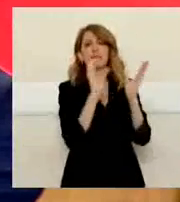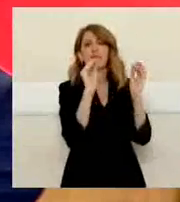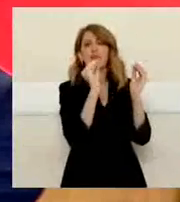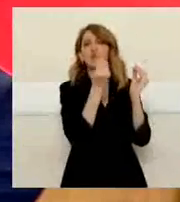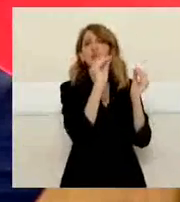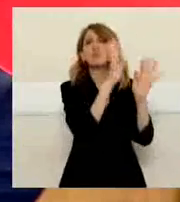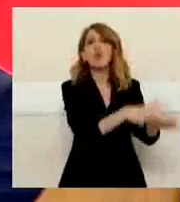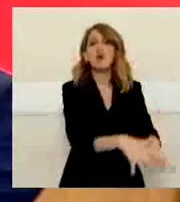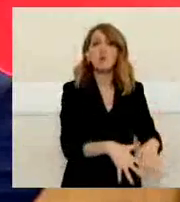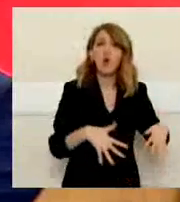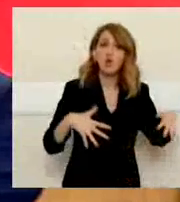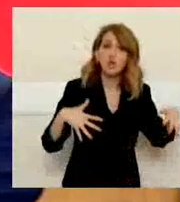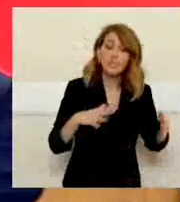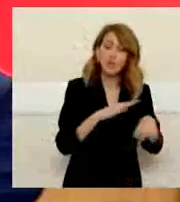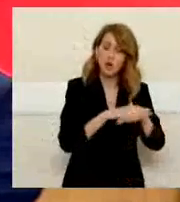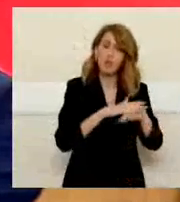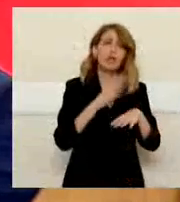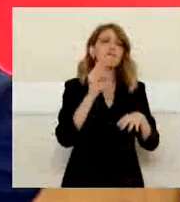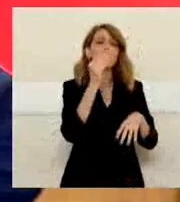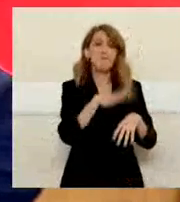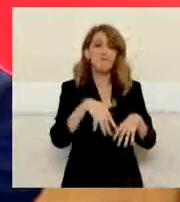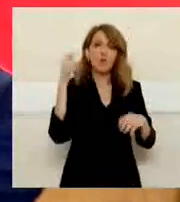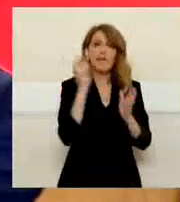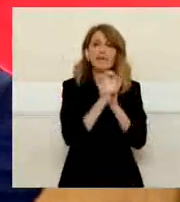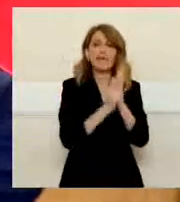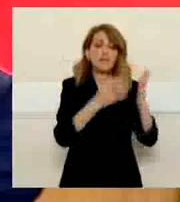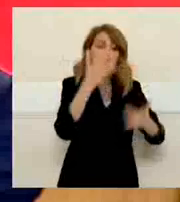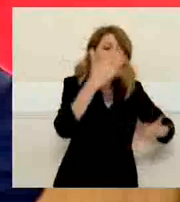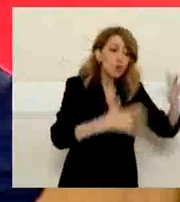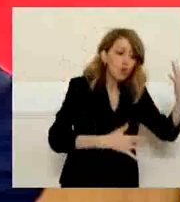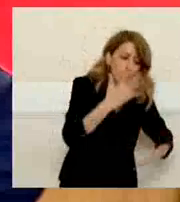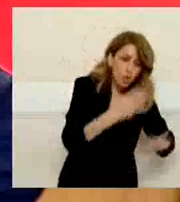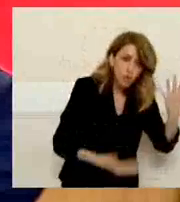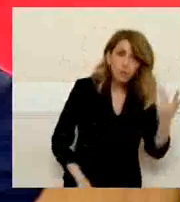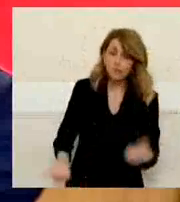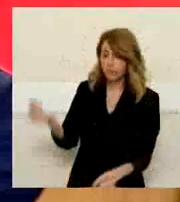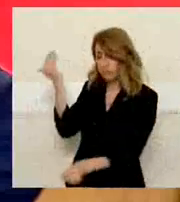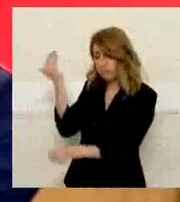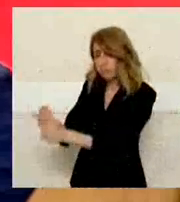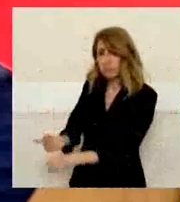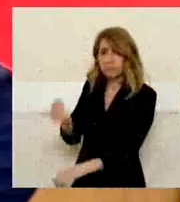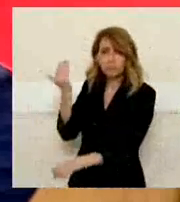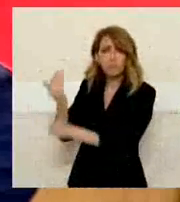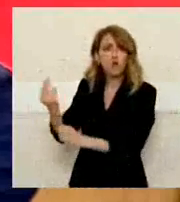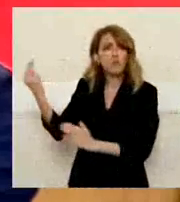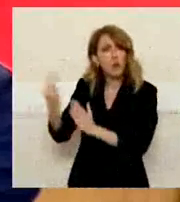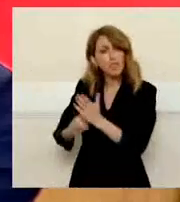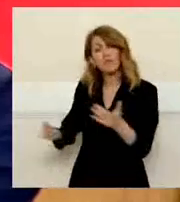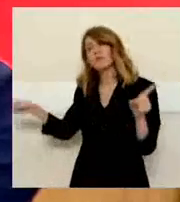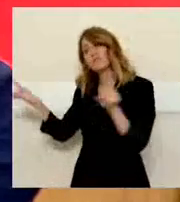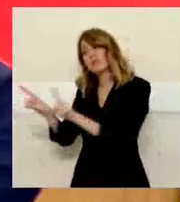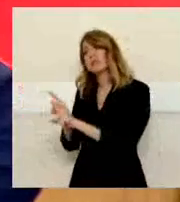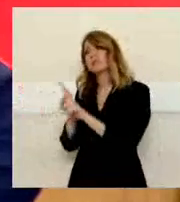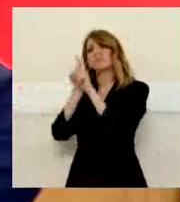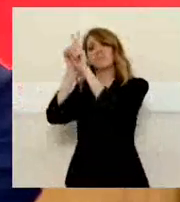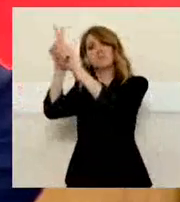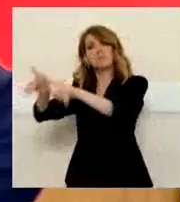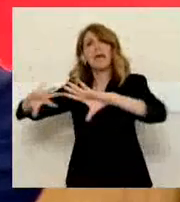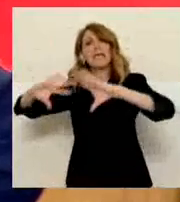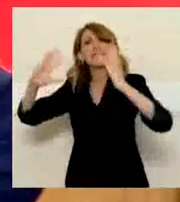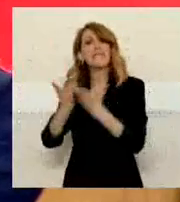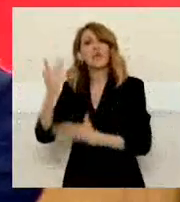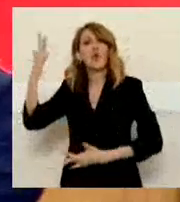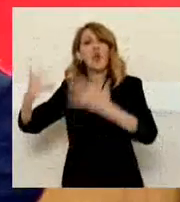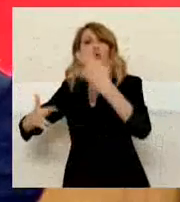Γενικό Λογιστήριο του Κράτους και να συζητήσουμε ανοιχτά τα προγράμματά μας. Αρνήθηκε να το κάνει. Εμείς δεν έχουμε τίποτα να θέσουμε υπό